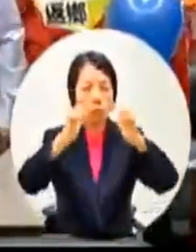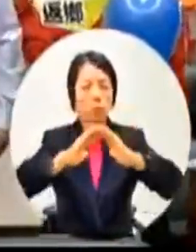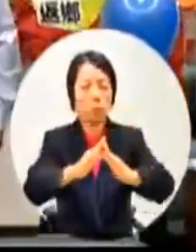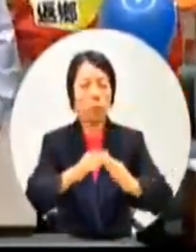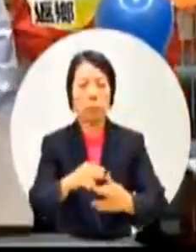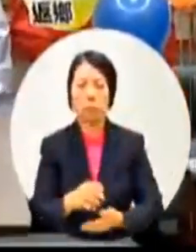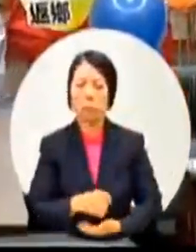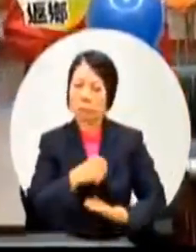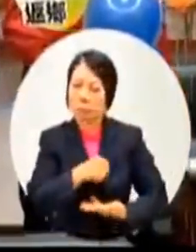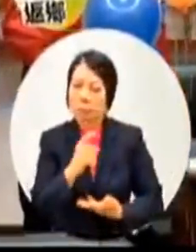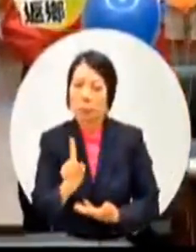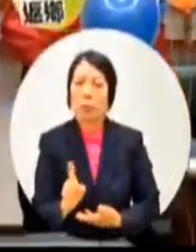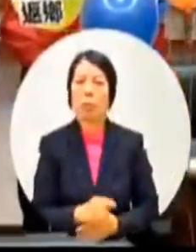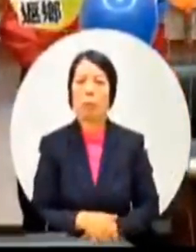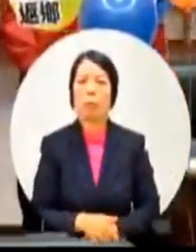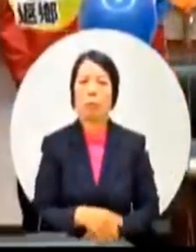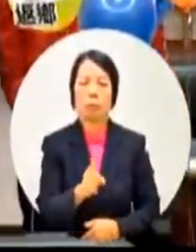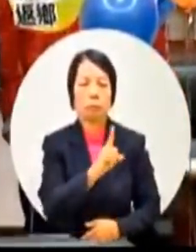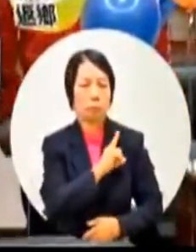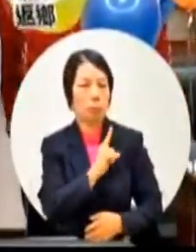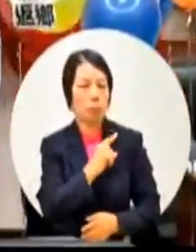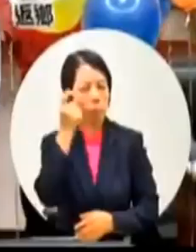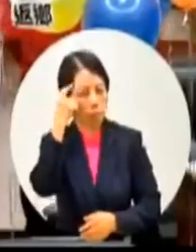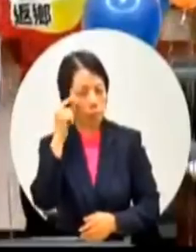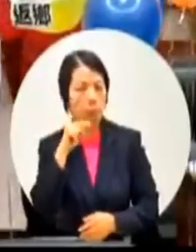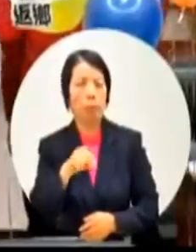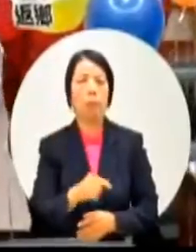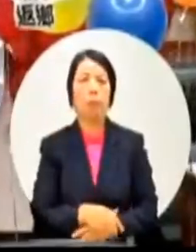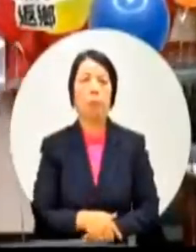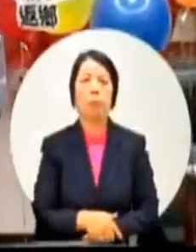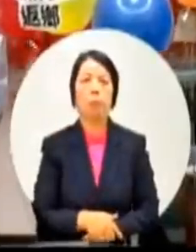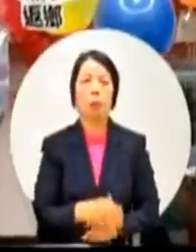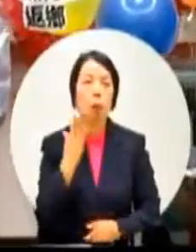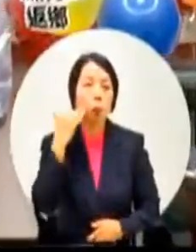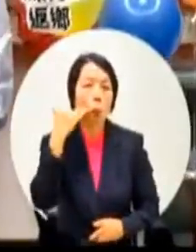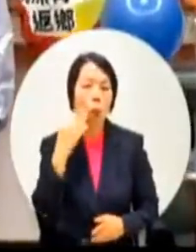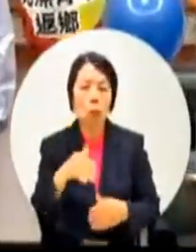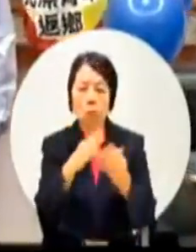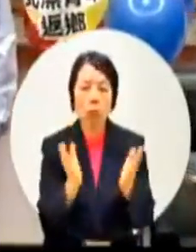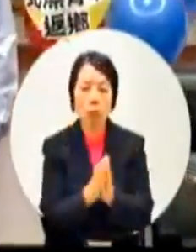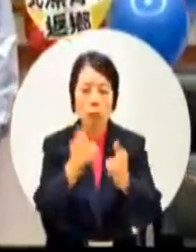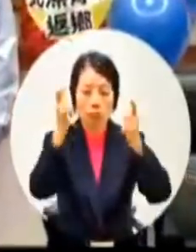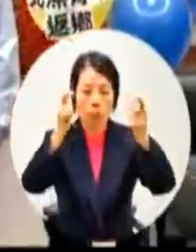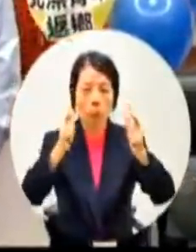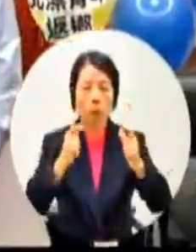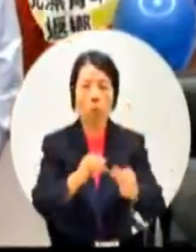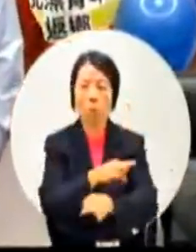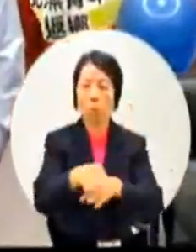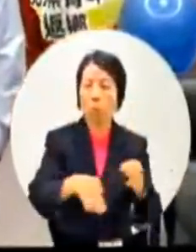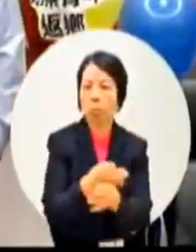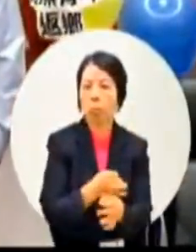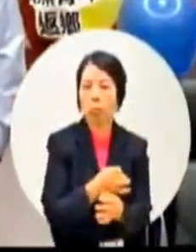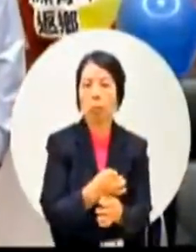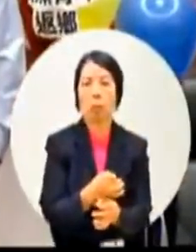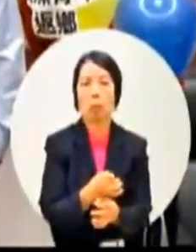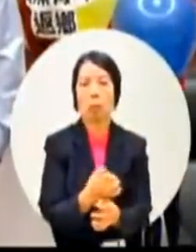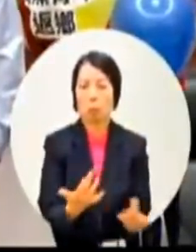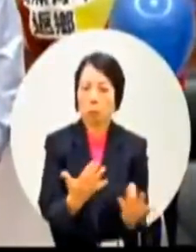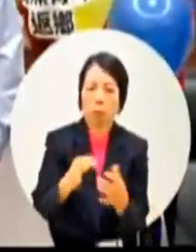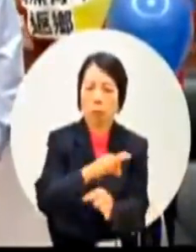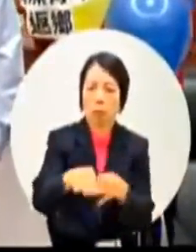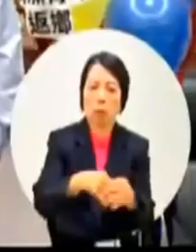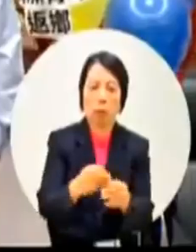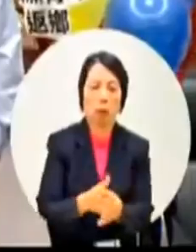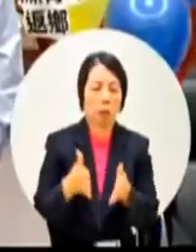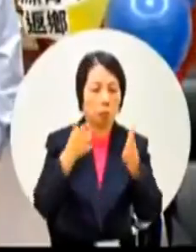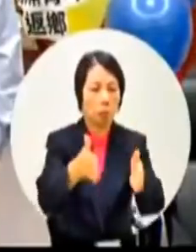底，高雄市场的思维，那是所有高雄的产金爱靠着西进会倒。难道你没有南向政策？